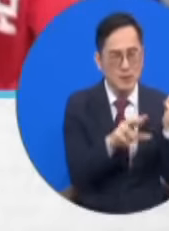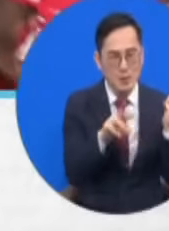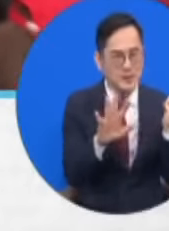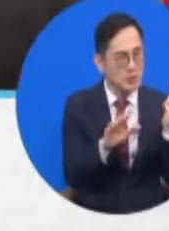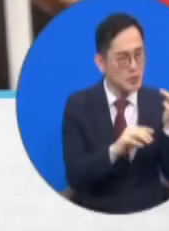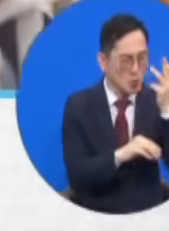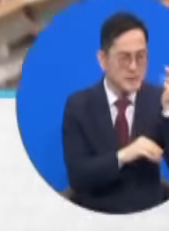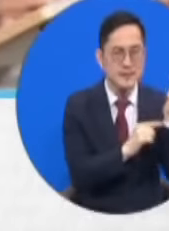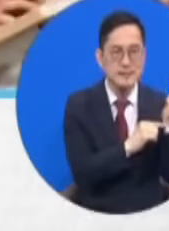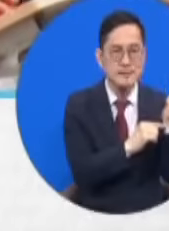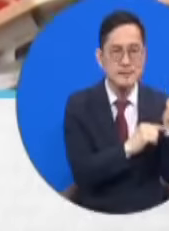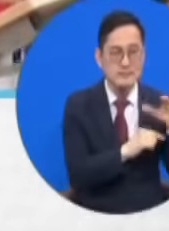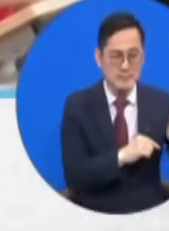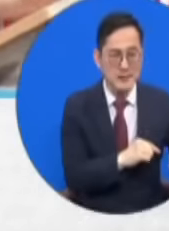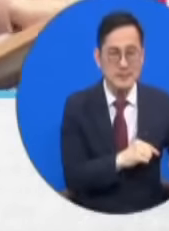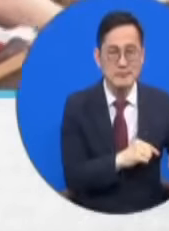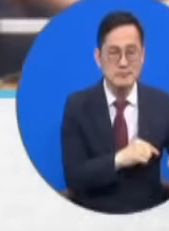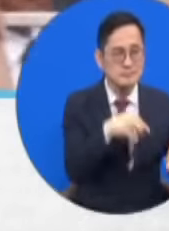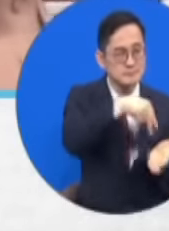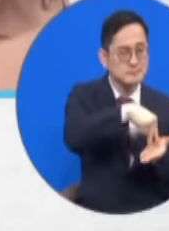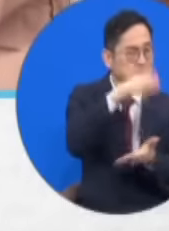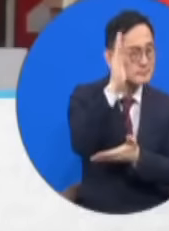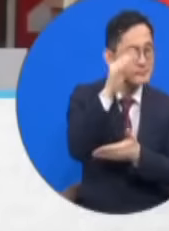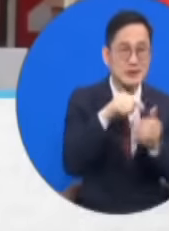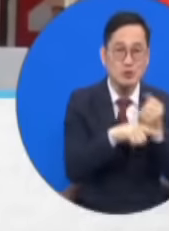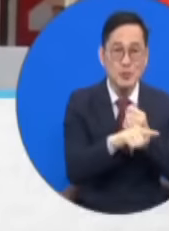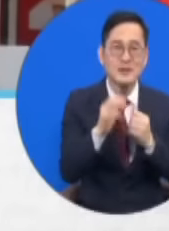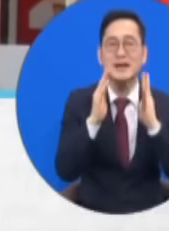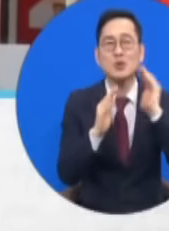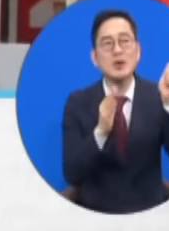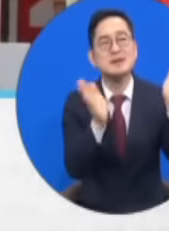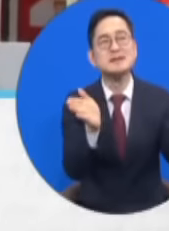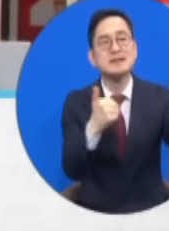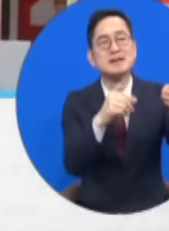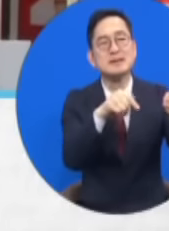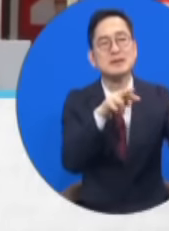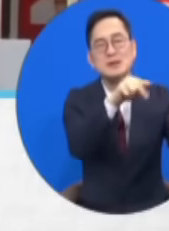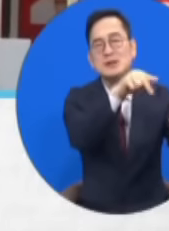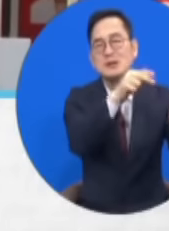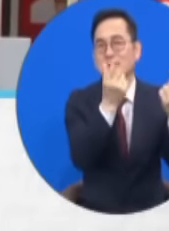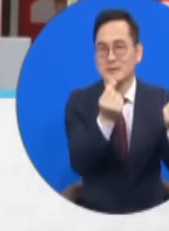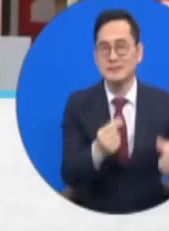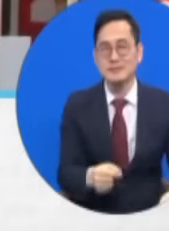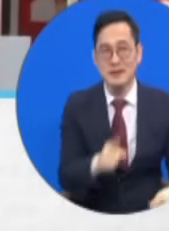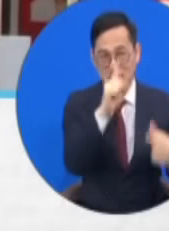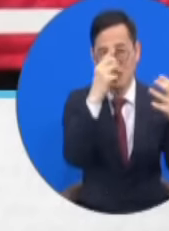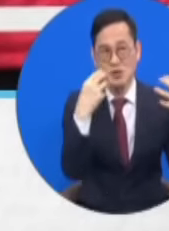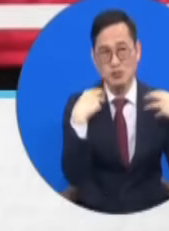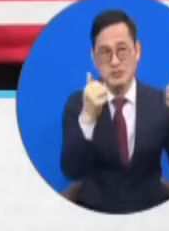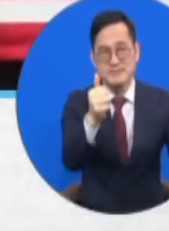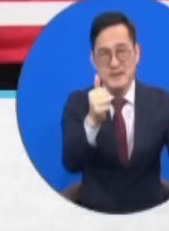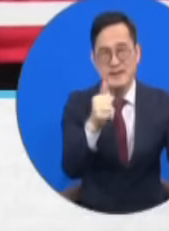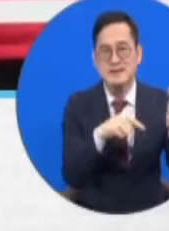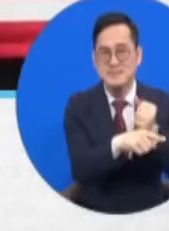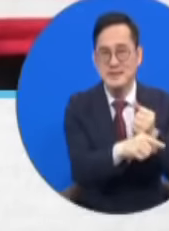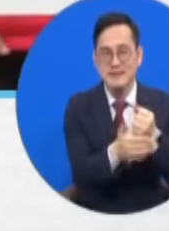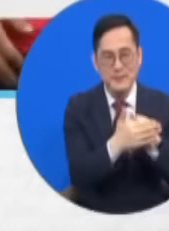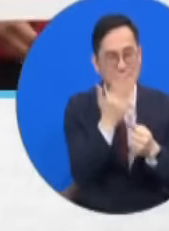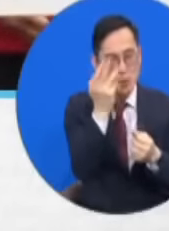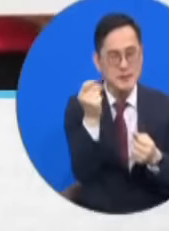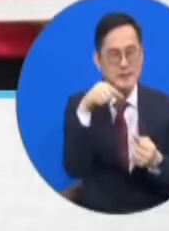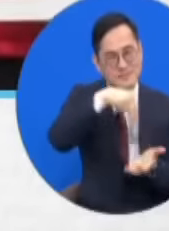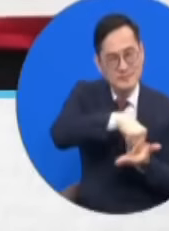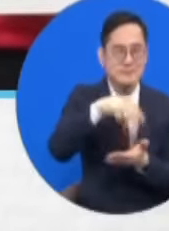지금 용산은 대통령실이 있잖아요. 아, 대통령실을 그러니까 겨는 거군요. 정권 심판의 의미를 이제 두는 거죠.